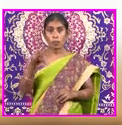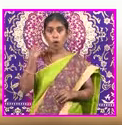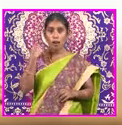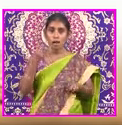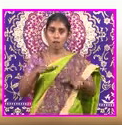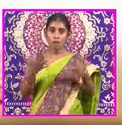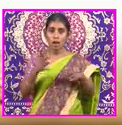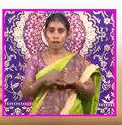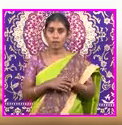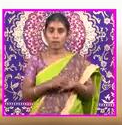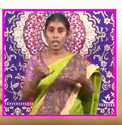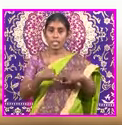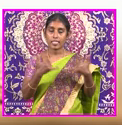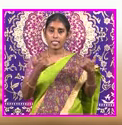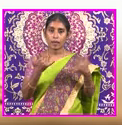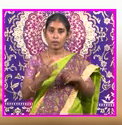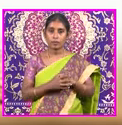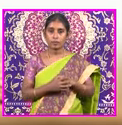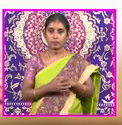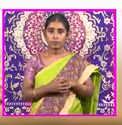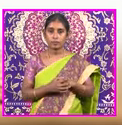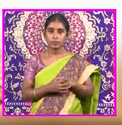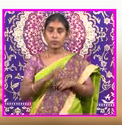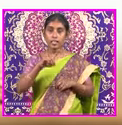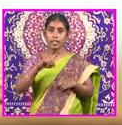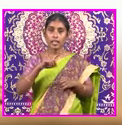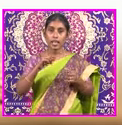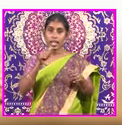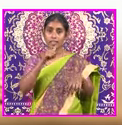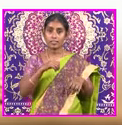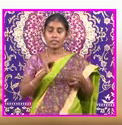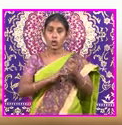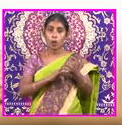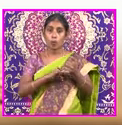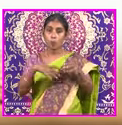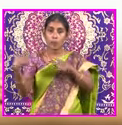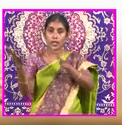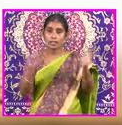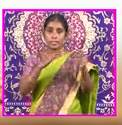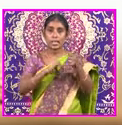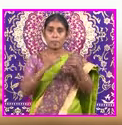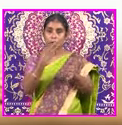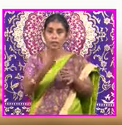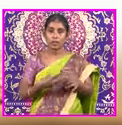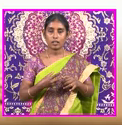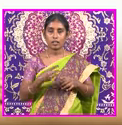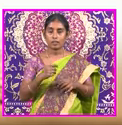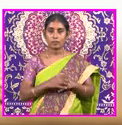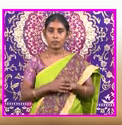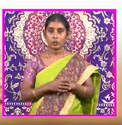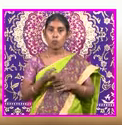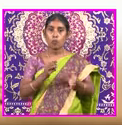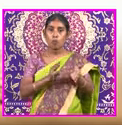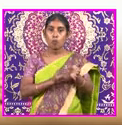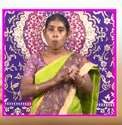இப்போ வந்து இந்தியாவில் வந்து தென்மேற்கு பருவக்காற்று வீசக்கூடிய காலம் ஜூன் டு செப்டம்பர். மும்பையில் கடந்த வாரத்தில் கடுமையான